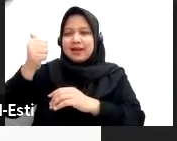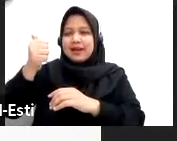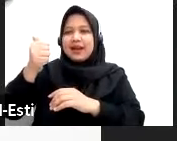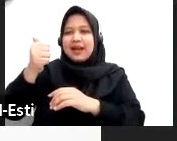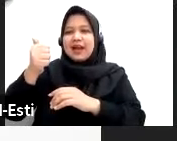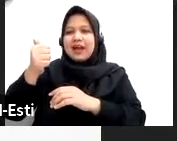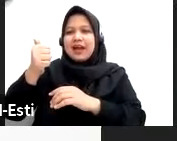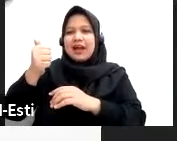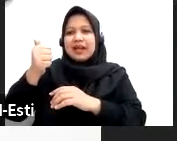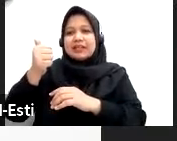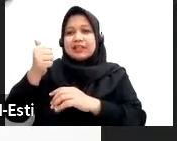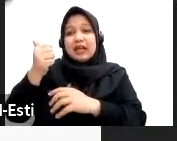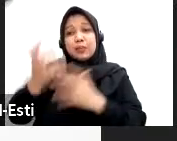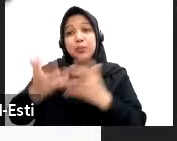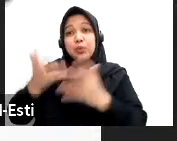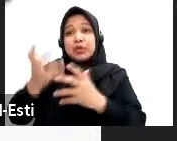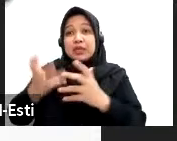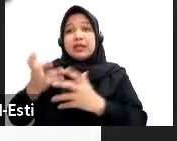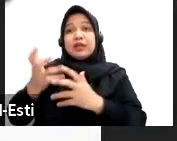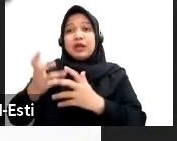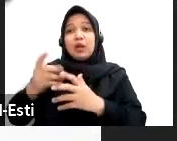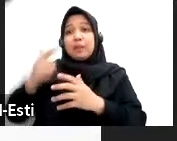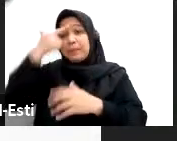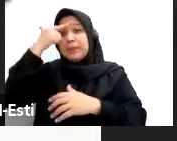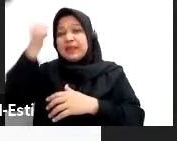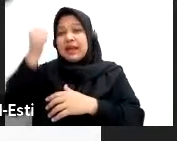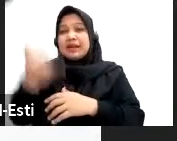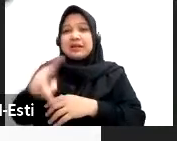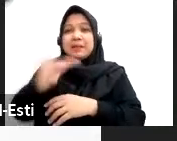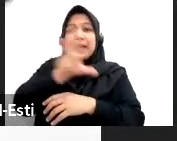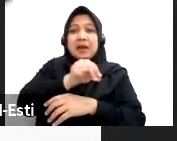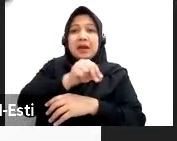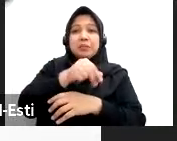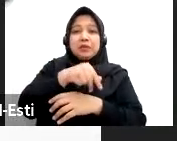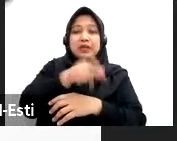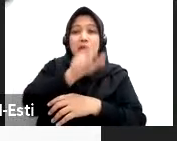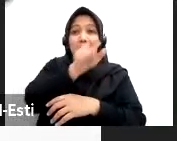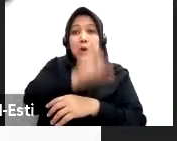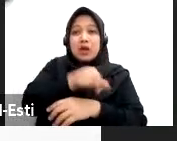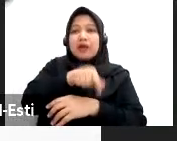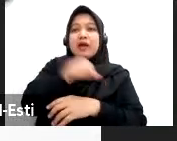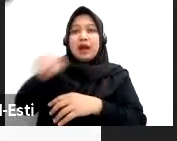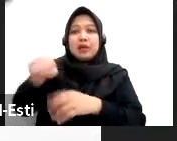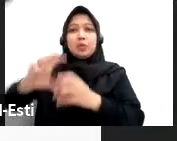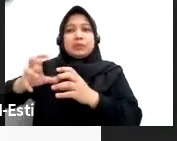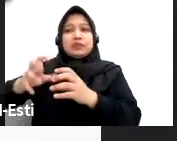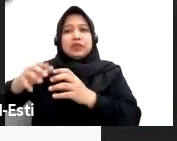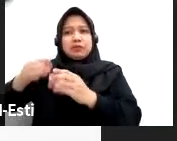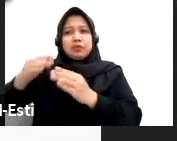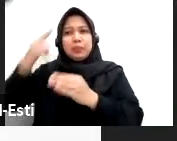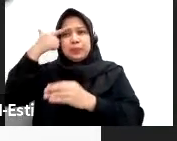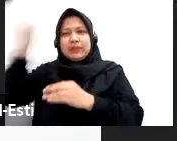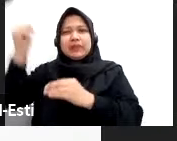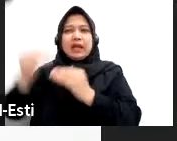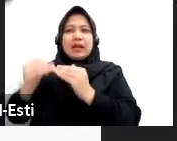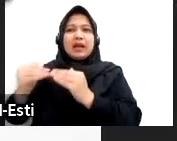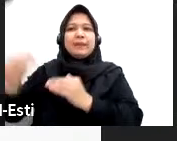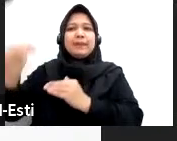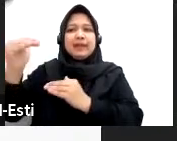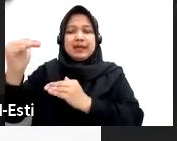bisa melebihi kecerdasan manusia itu sebagai suatu cara karena betul-betul tidak memerlukan